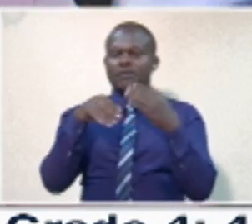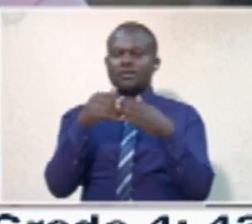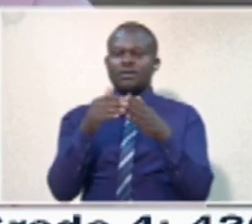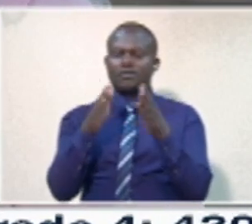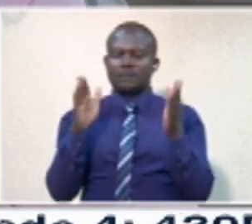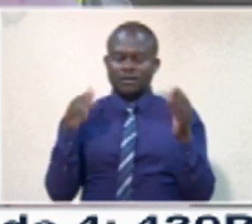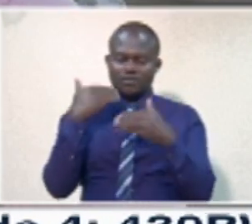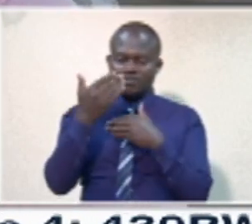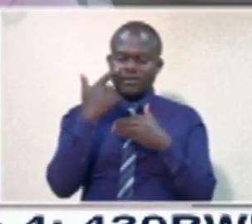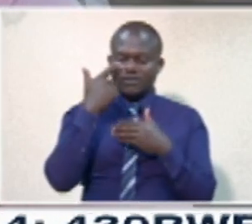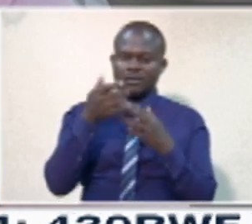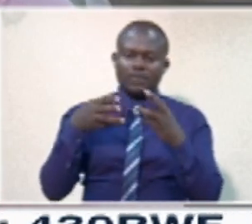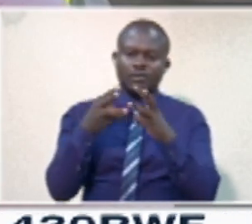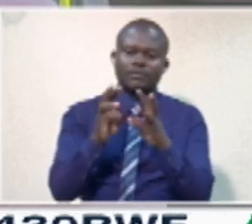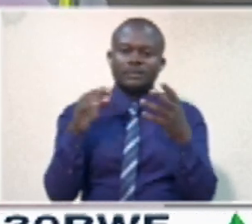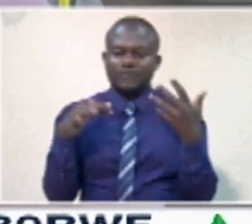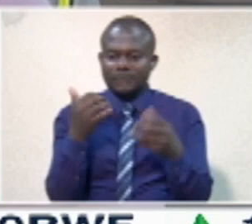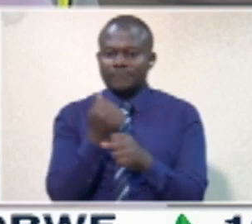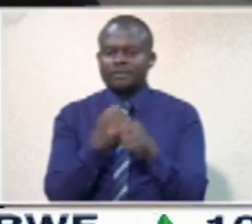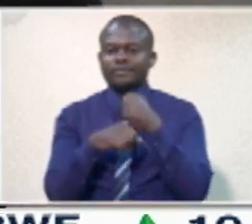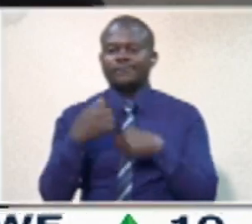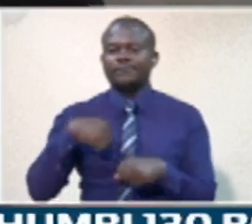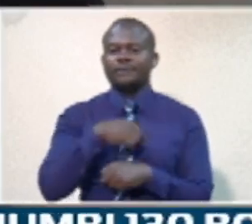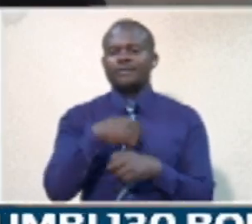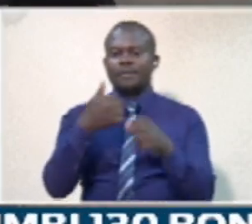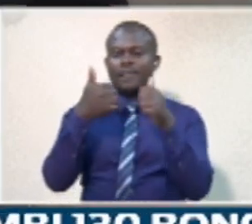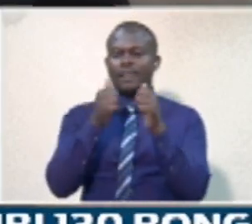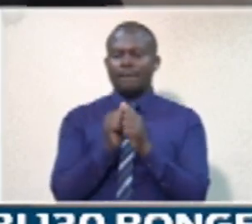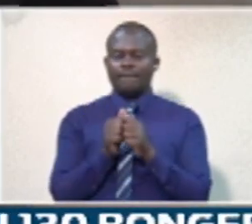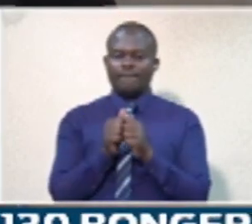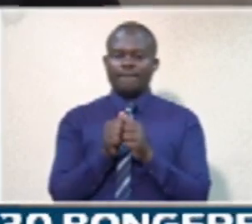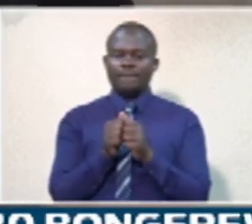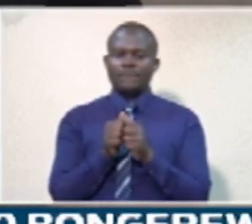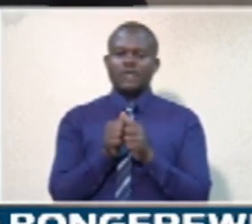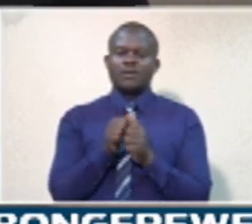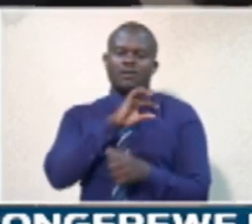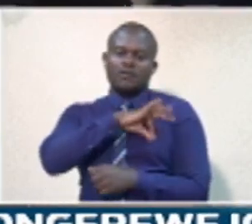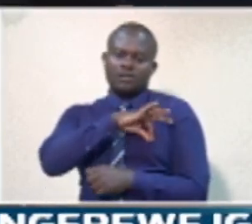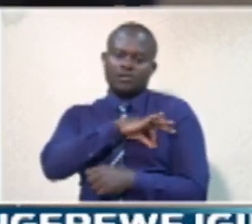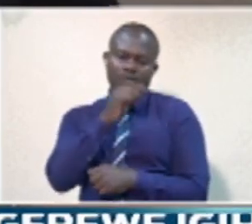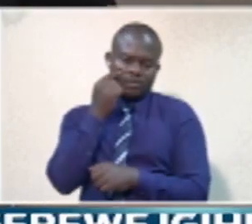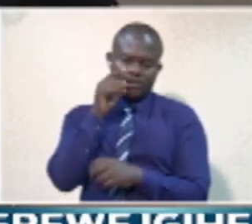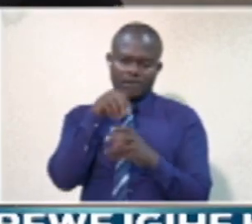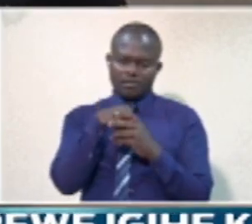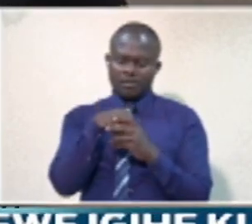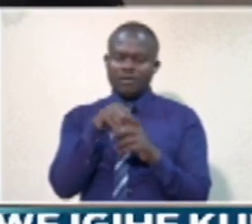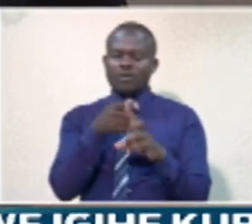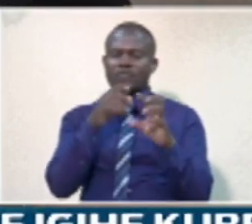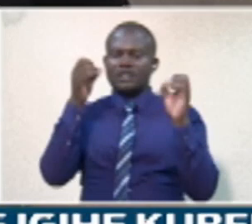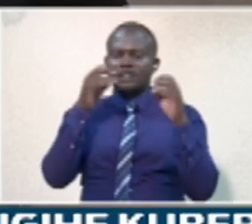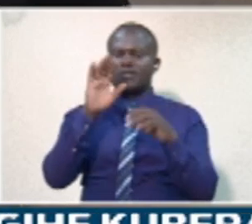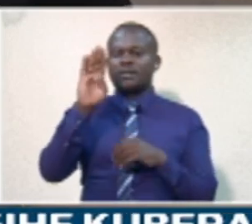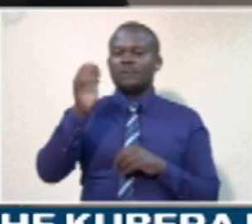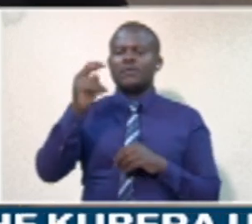hafungura noneho tukabona uburyo dukora ibikorwa byacu neza. The advantage is that before inyungu mbonamo nuko kuva I Kigali njya I